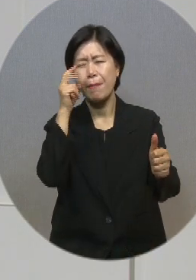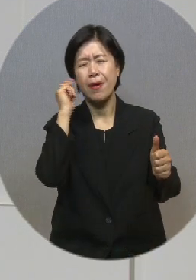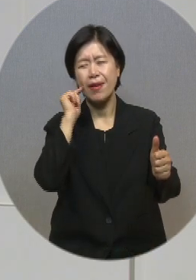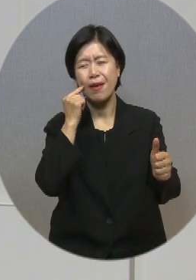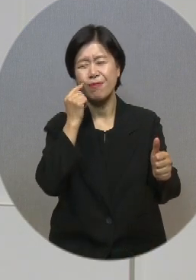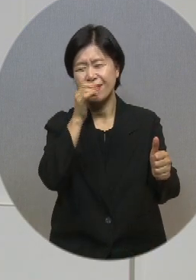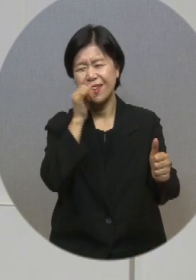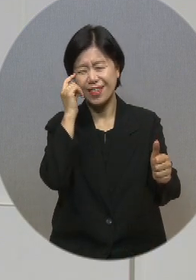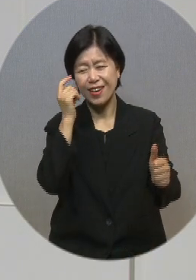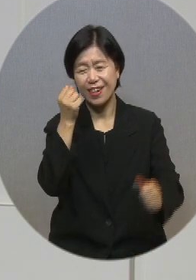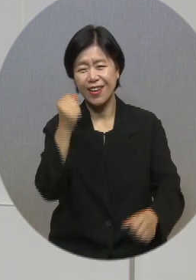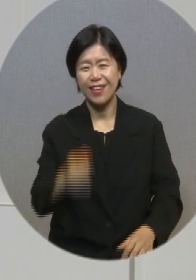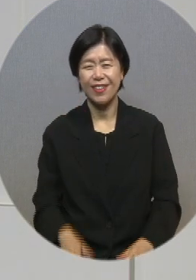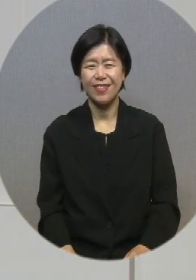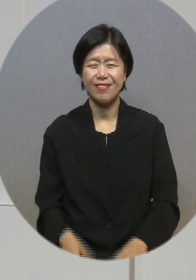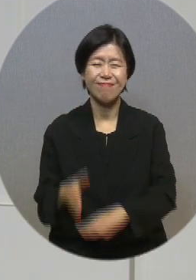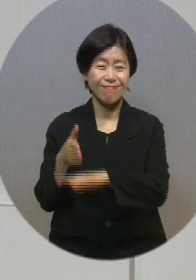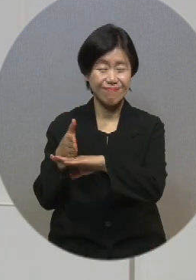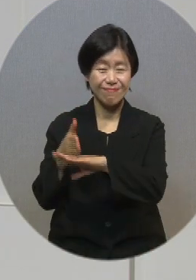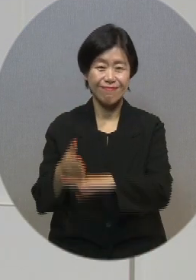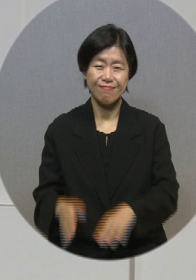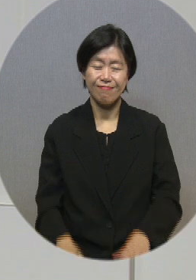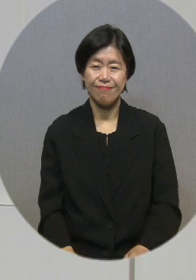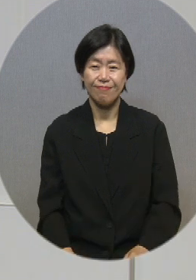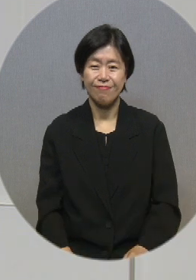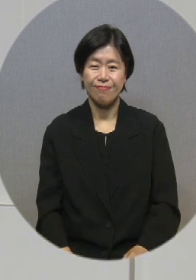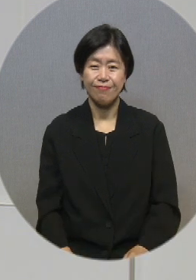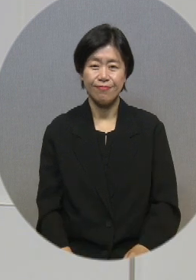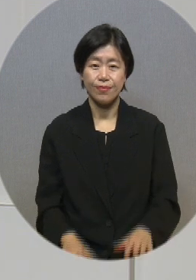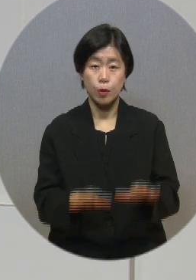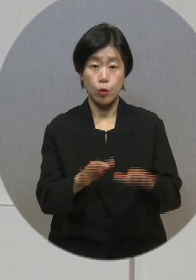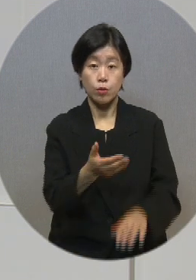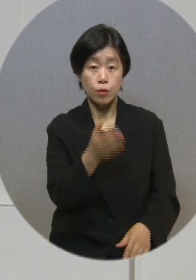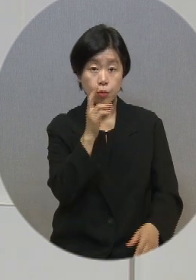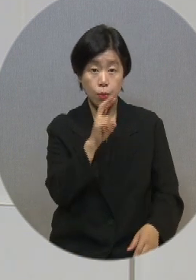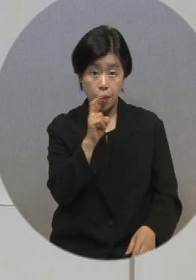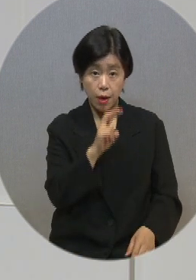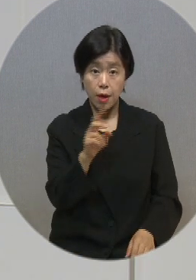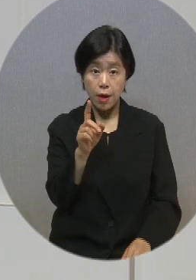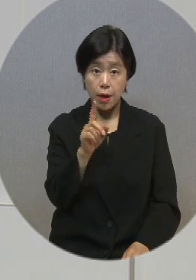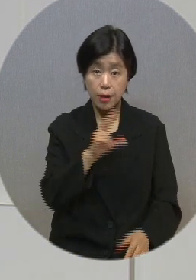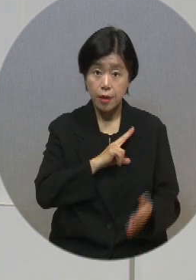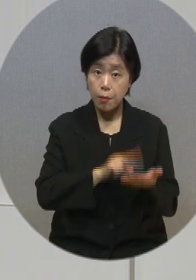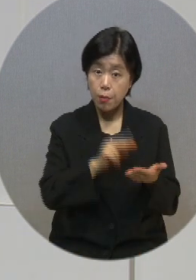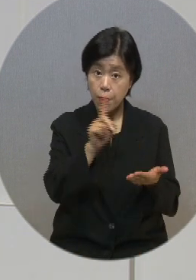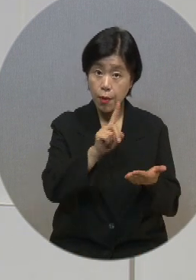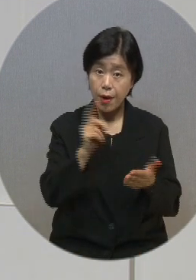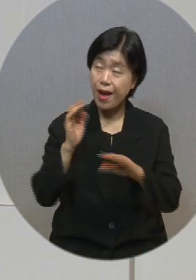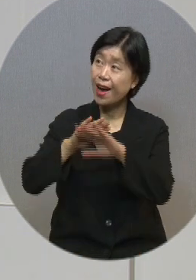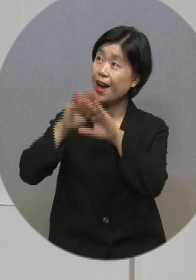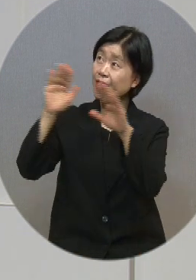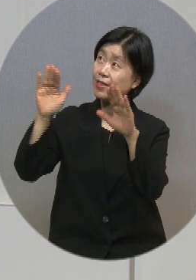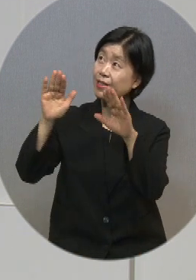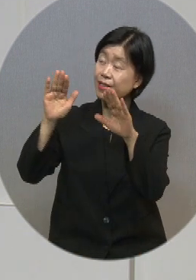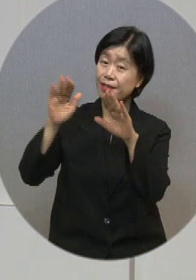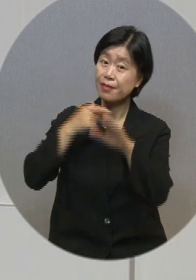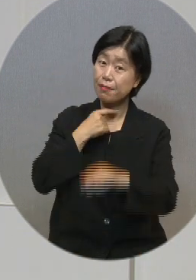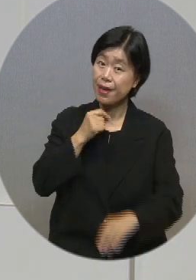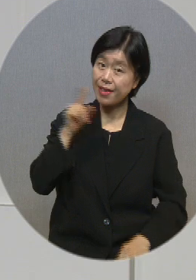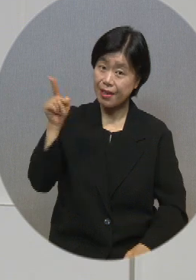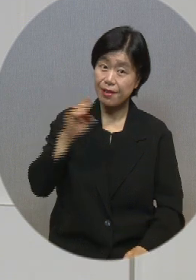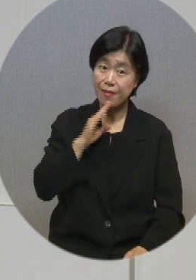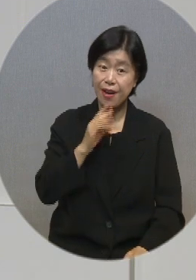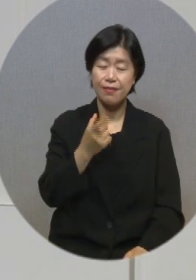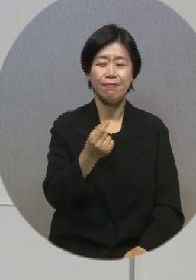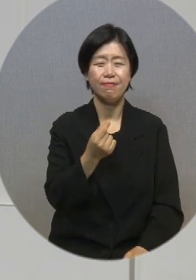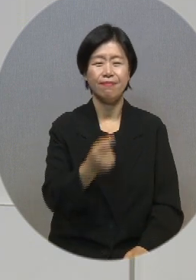생각이 듭니다. 아, 자 오늘 준비하신 노래가 하늘바라기인가요? 네 맞습니다. 예